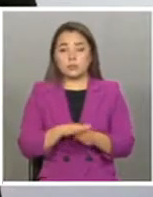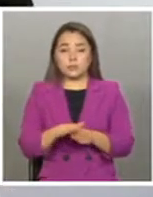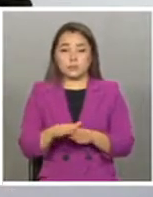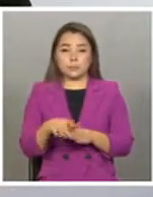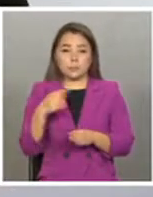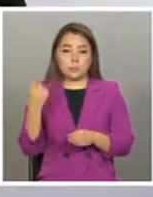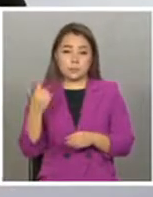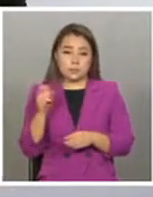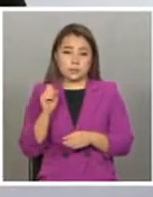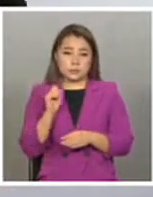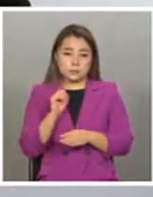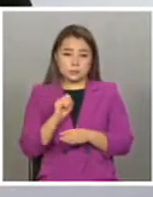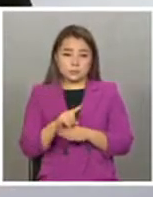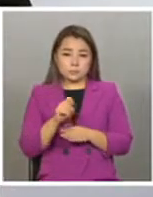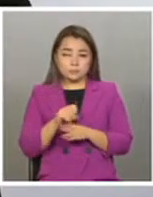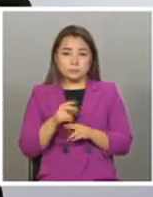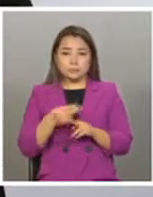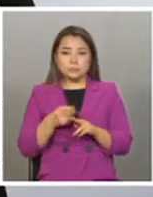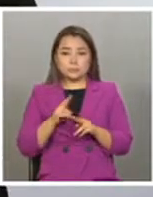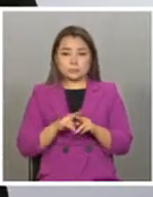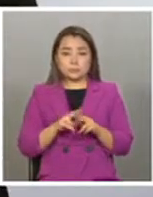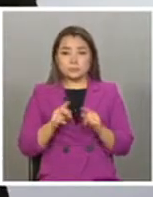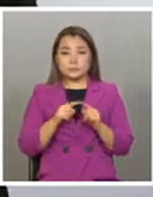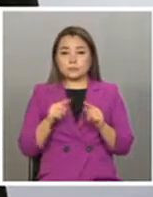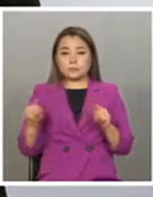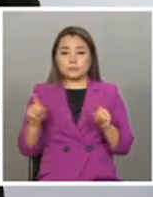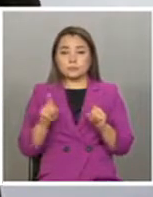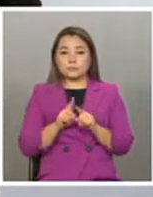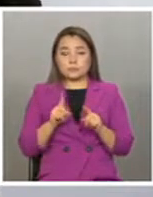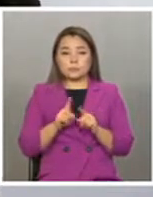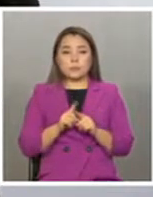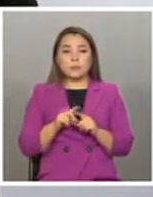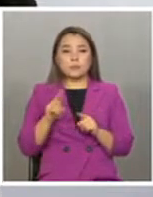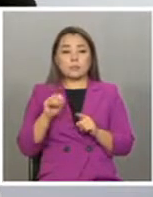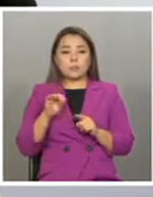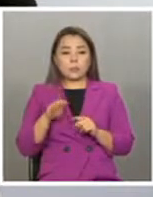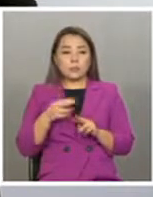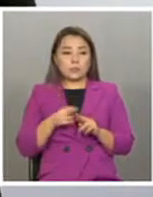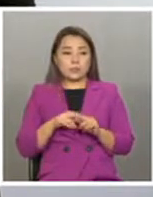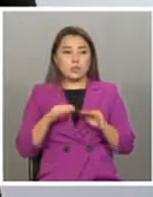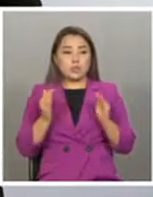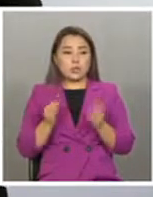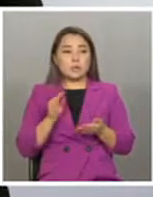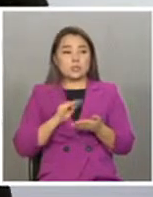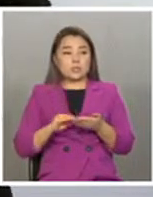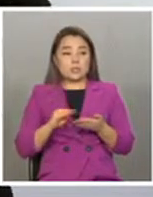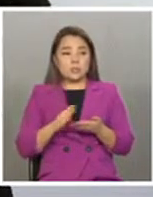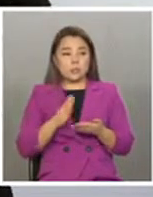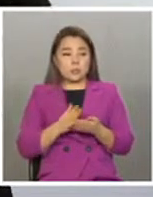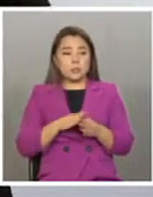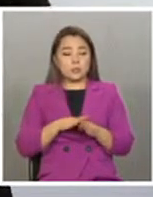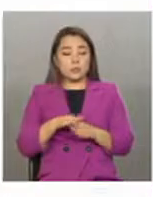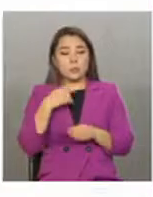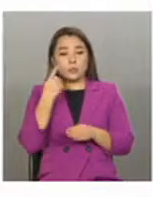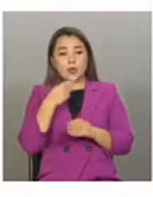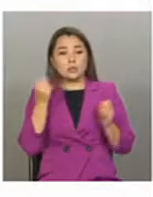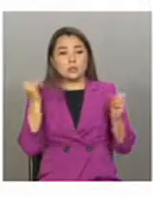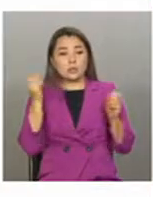тапсырма: периодты ондық бөлшектердің периодын жақсы қалып жазыңыз және түрін